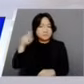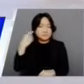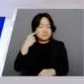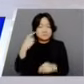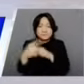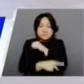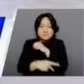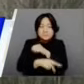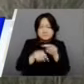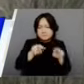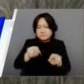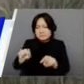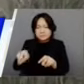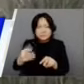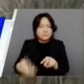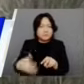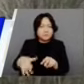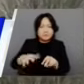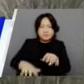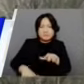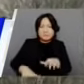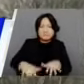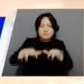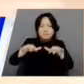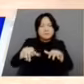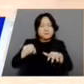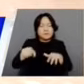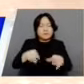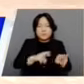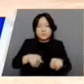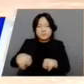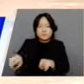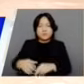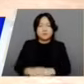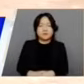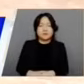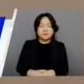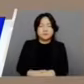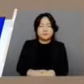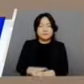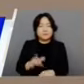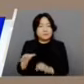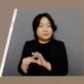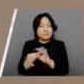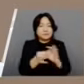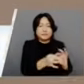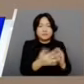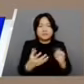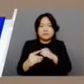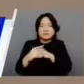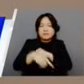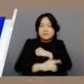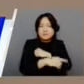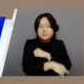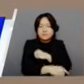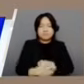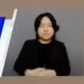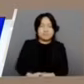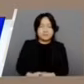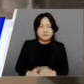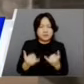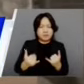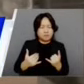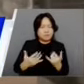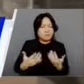critical level ang antas ng Sinukalan River na karugtong ng Pantal River sa Dagupan. Lampas critical level na ang tubig sa